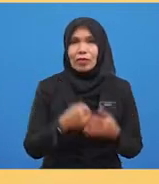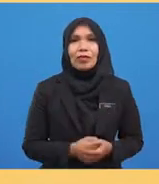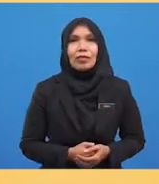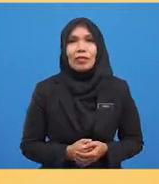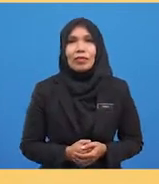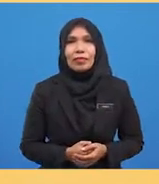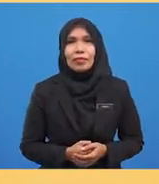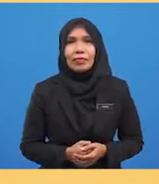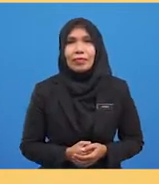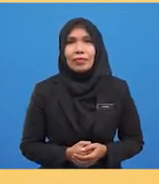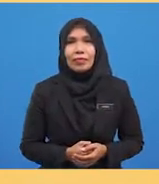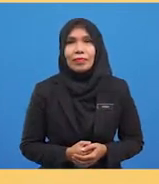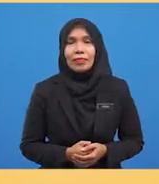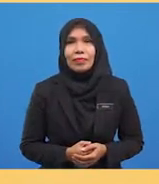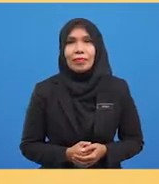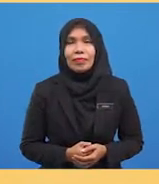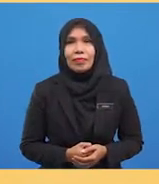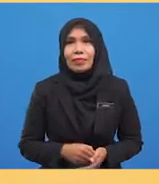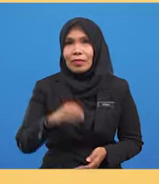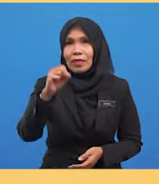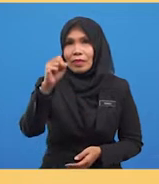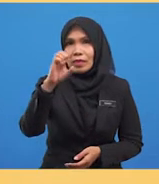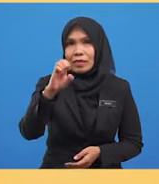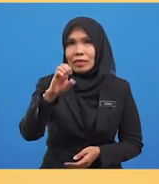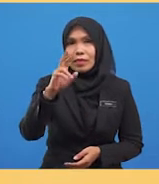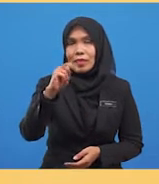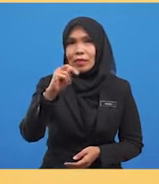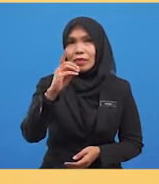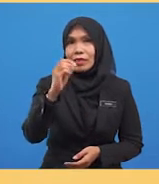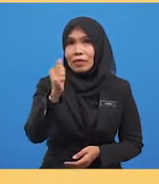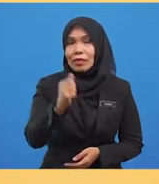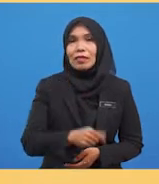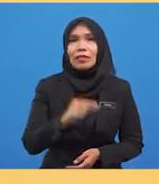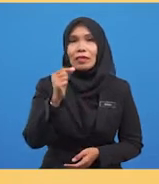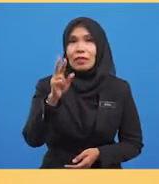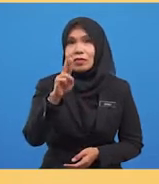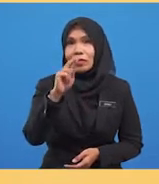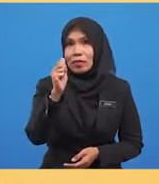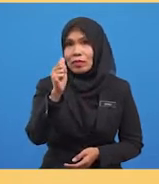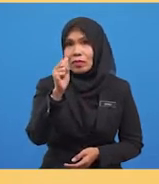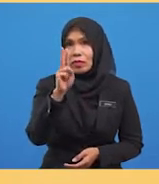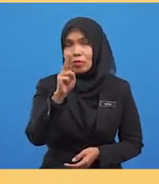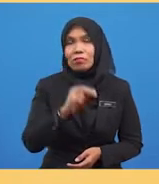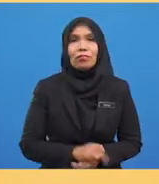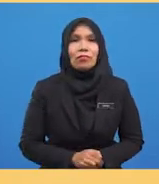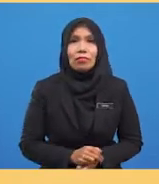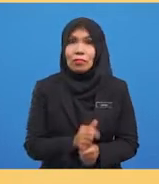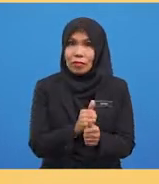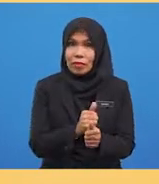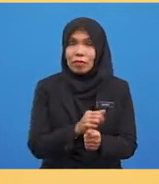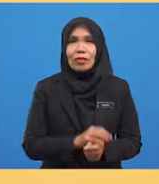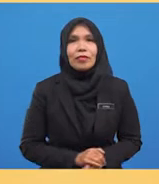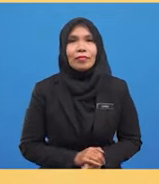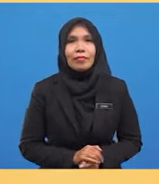mengandungi senda gurau, sindiran bahkan ejekan. Biasanya seloka